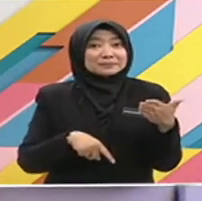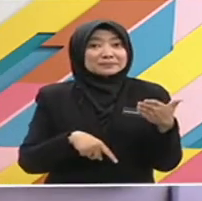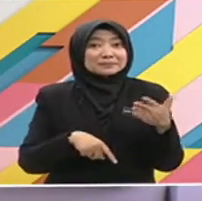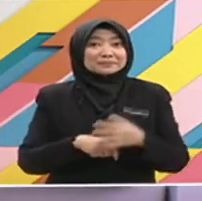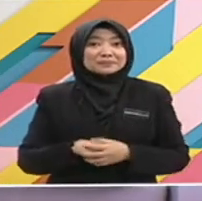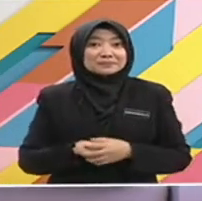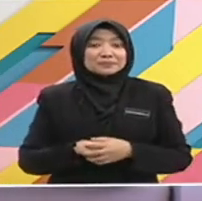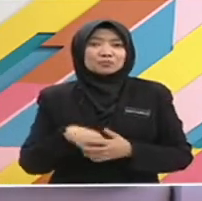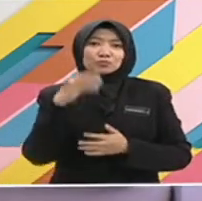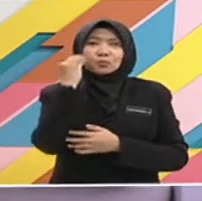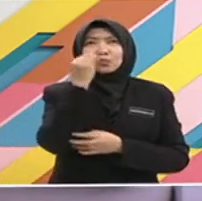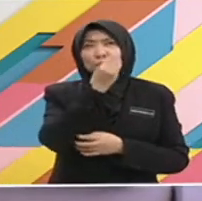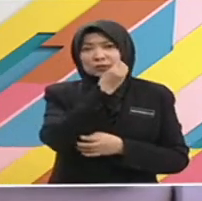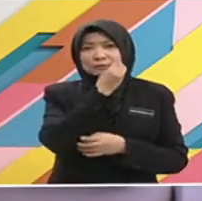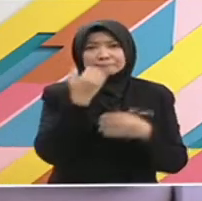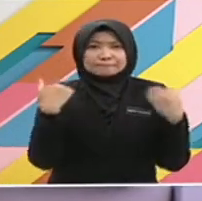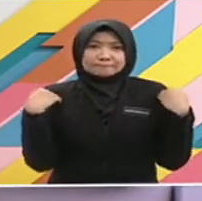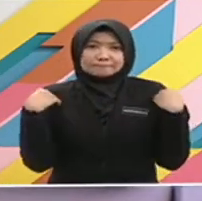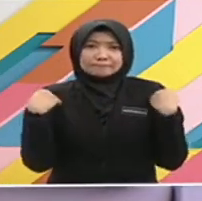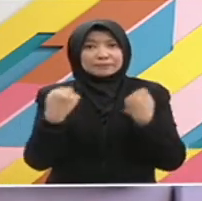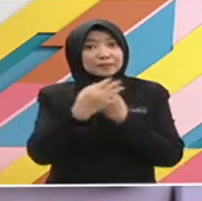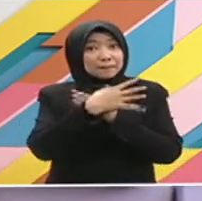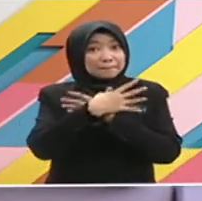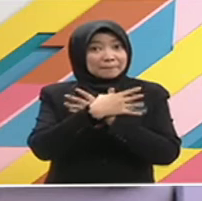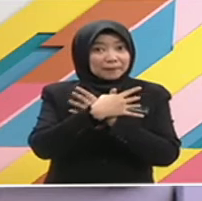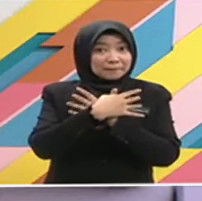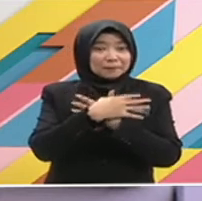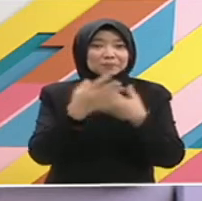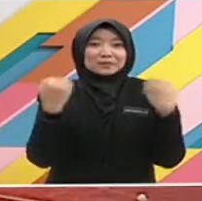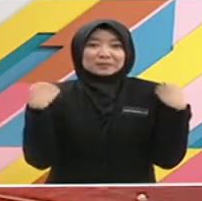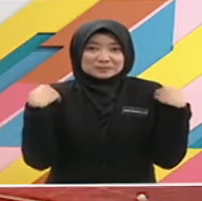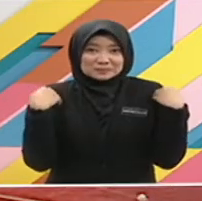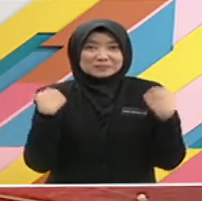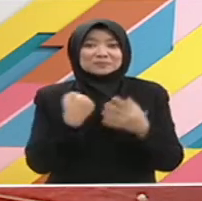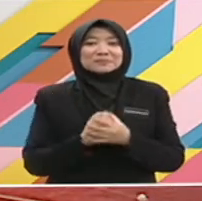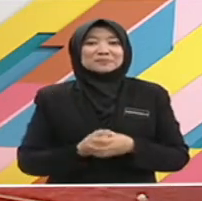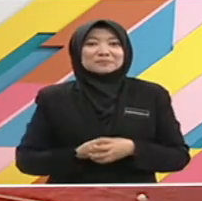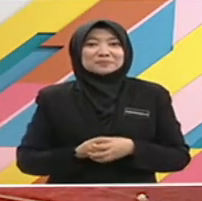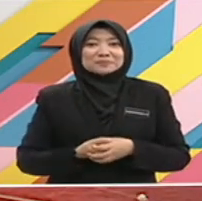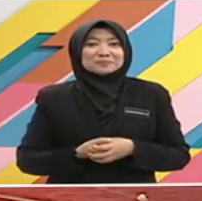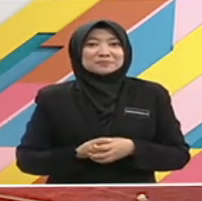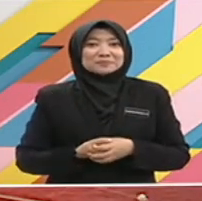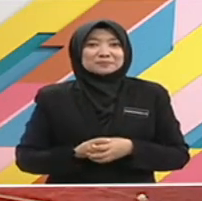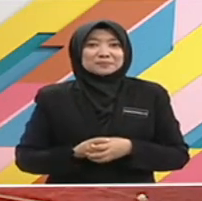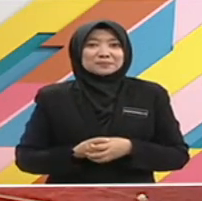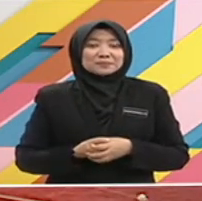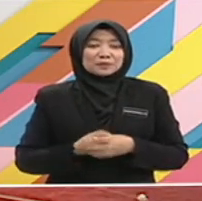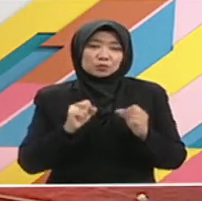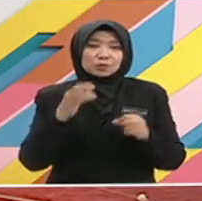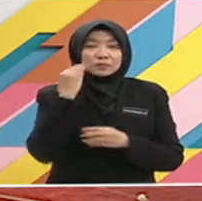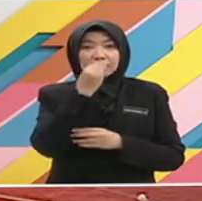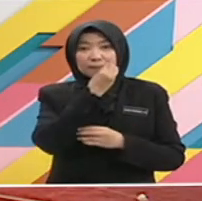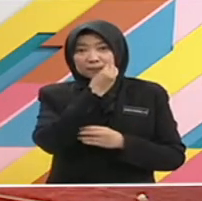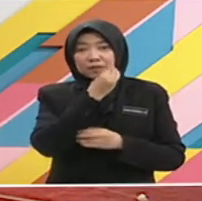Macam bunga pun ya juga. Ya. Macam saya punya macam rama-rama. Ha, ya betul kan. Mungkin kita boleh mandekan seperti bunga, seperti